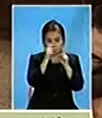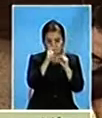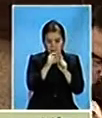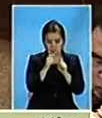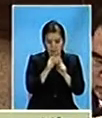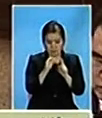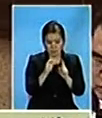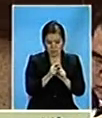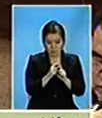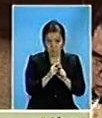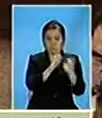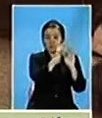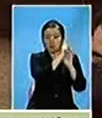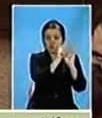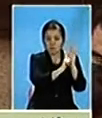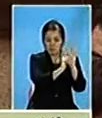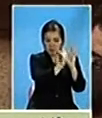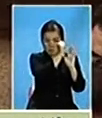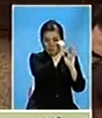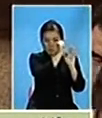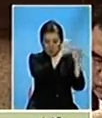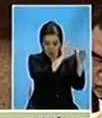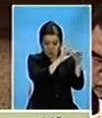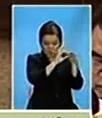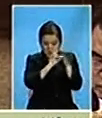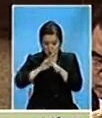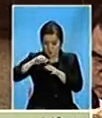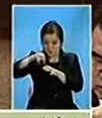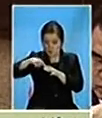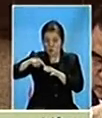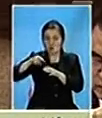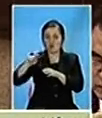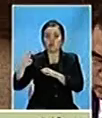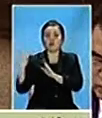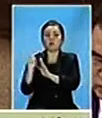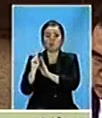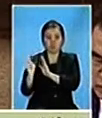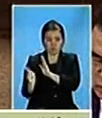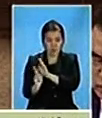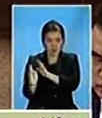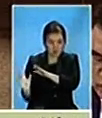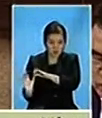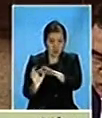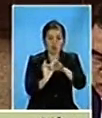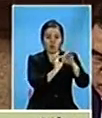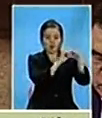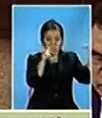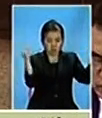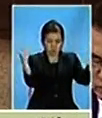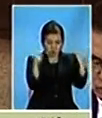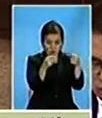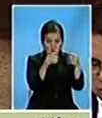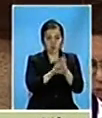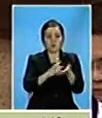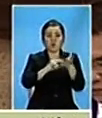ายแม่เป็นกฎหมายหลักแล้วก็มีกฎหมายลูกมาใช้ในการปฏิบัติตามกฎหมายแม่เพื่อไม่ให้เกิดปัญหาในการซ้ำซ้